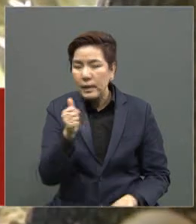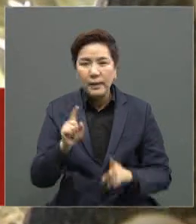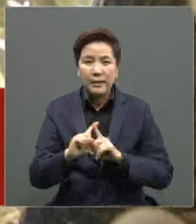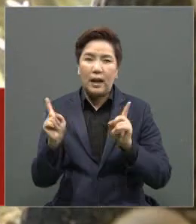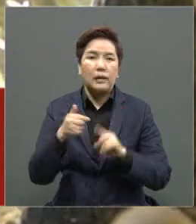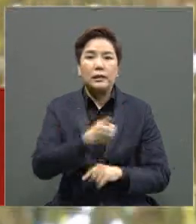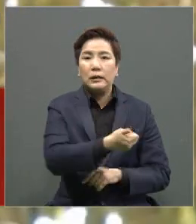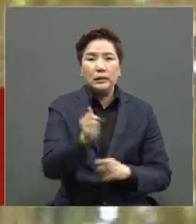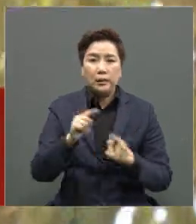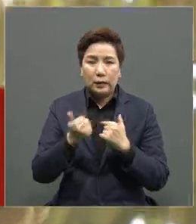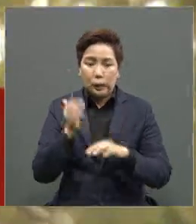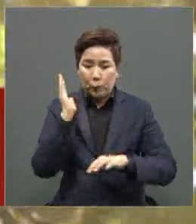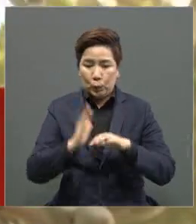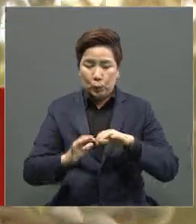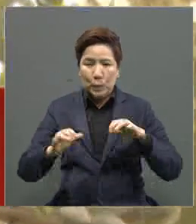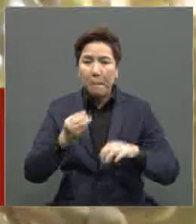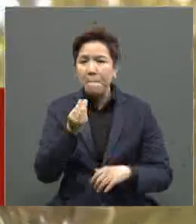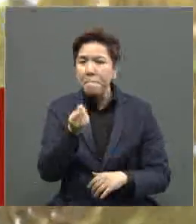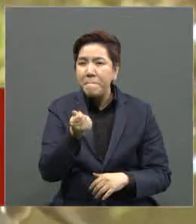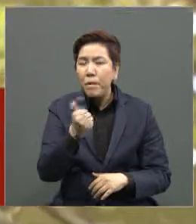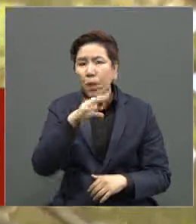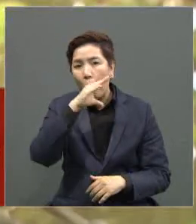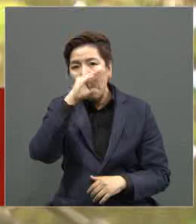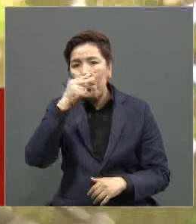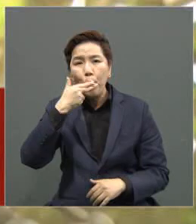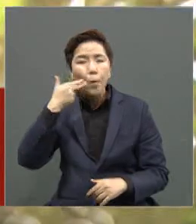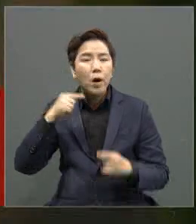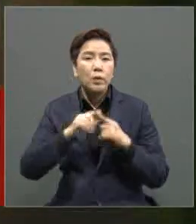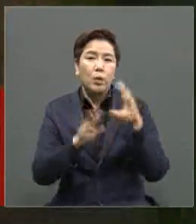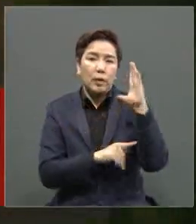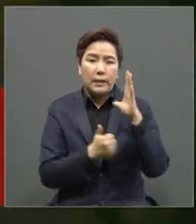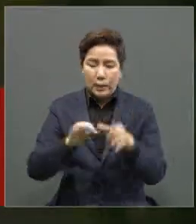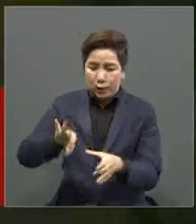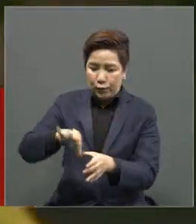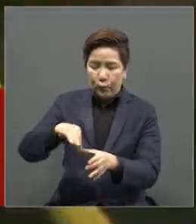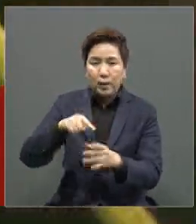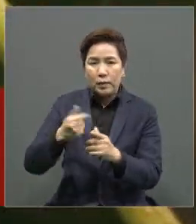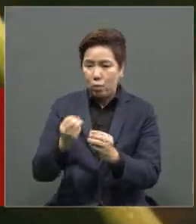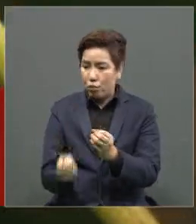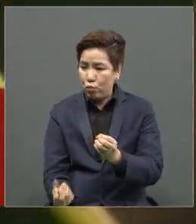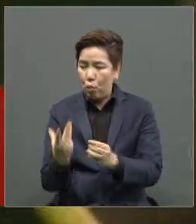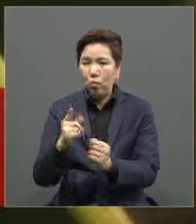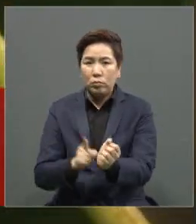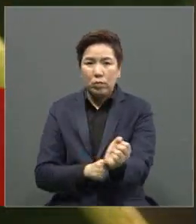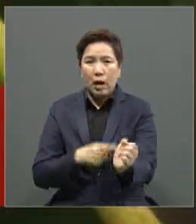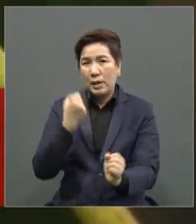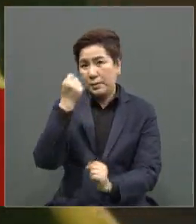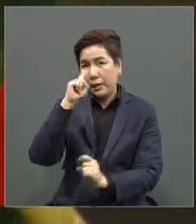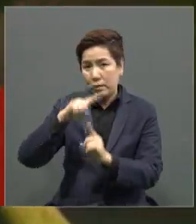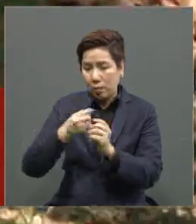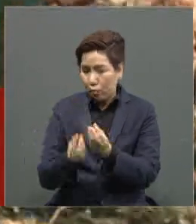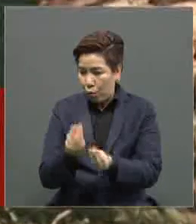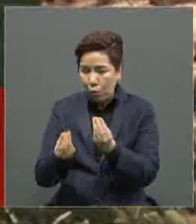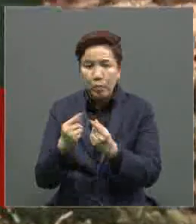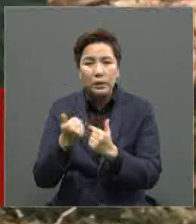ากที่อื่นอย่างทุเรียนก็จะมันหอมหวานมากที่สุดส่วนกาแฟก็จะมีการเติบโตที่ยาวนานถึง11เดือน